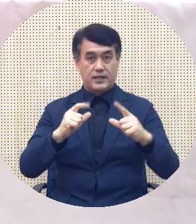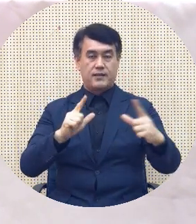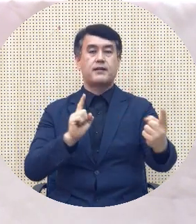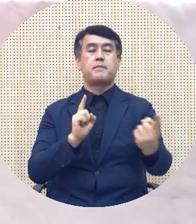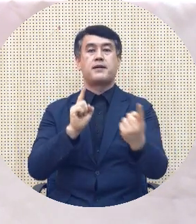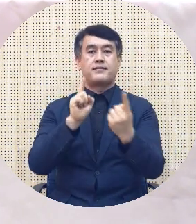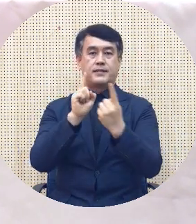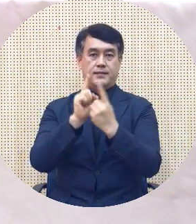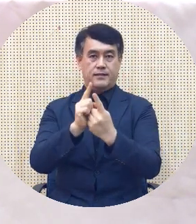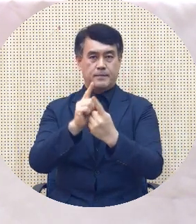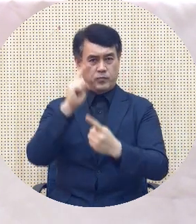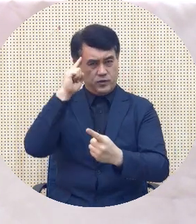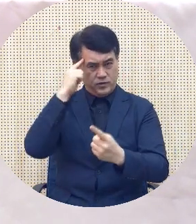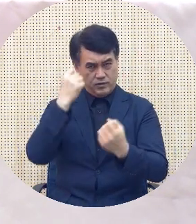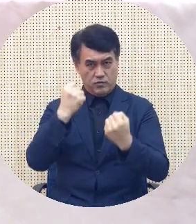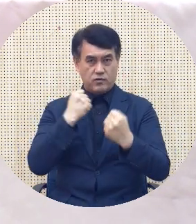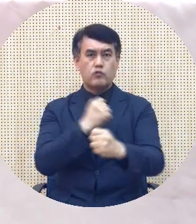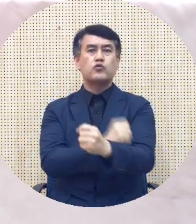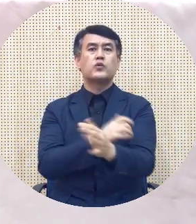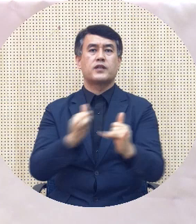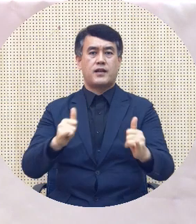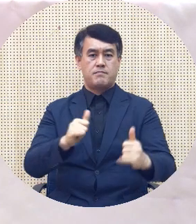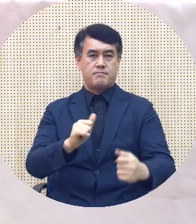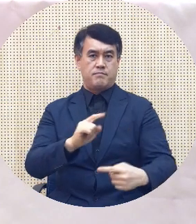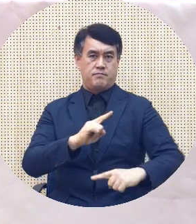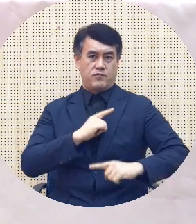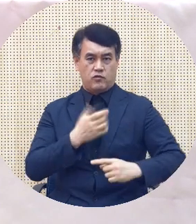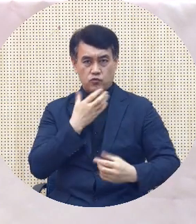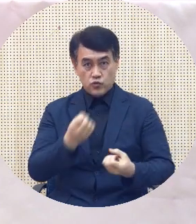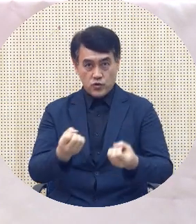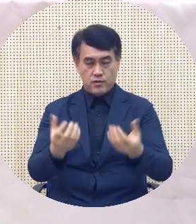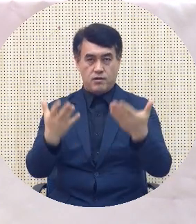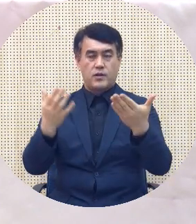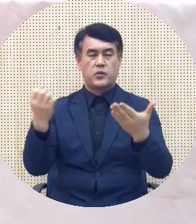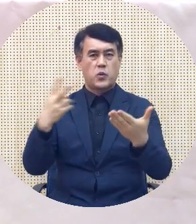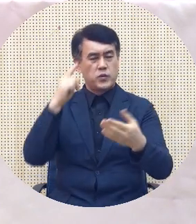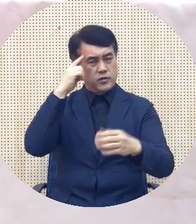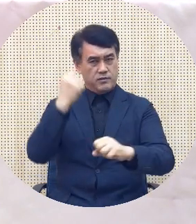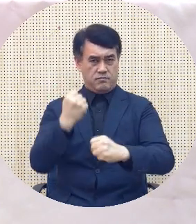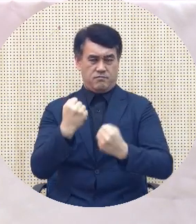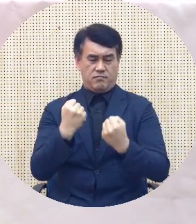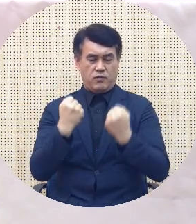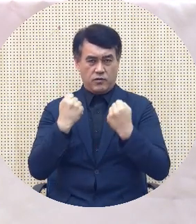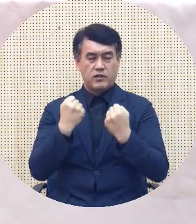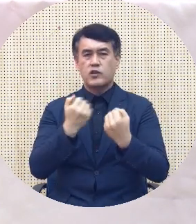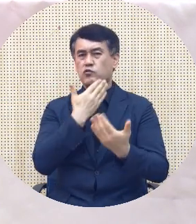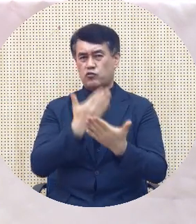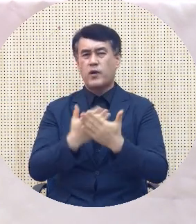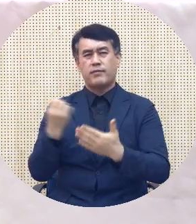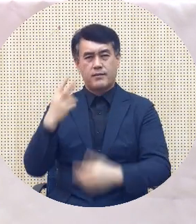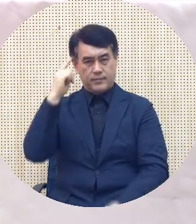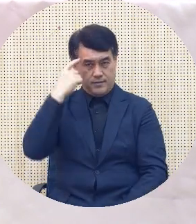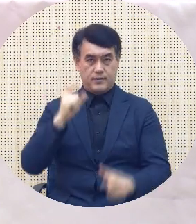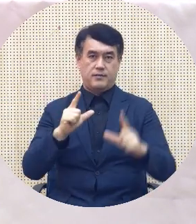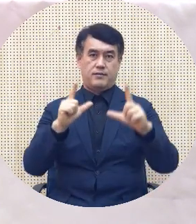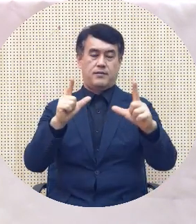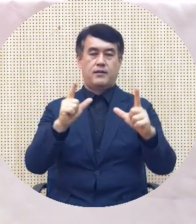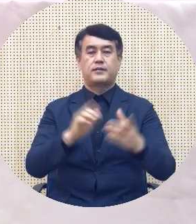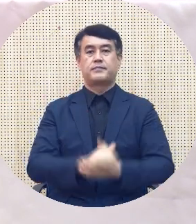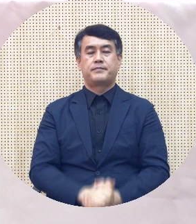맞아 정신건강 유공자 여러분들의 영예를 축하드리고 정신건강의 중요성을 되새기는 자리로